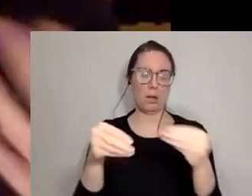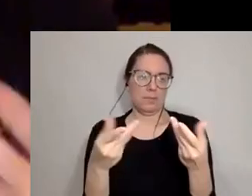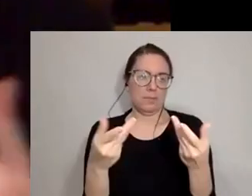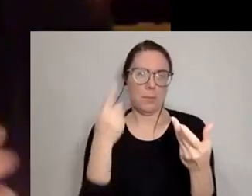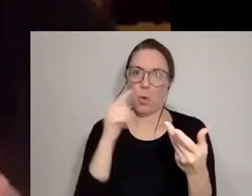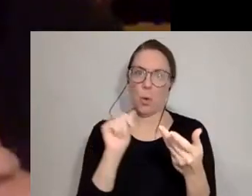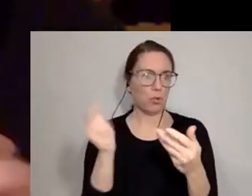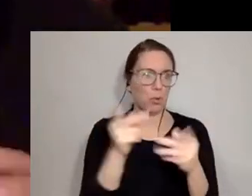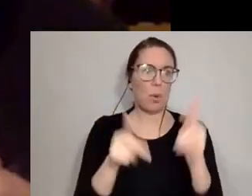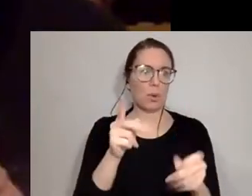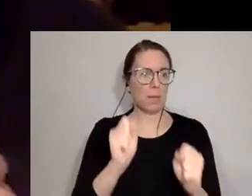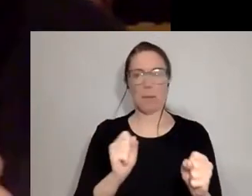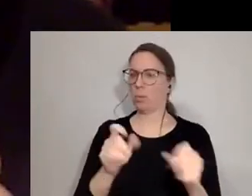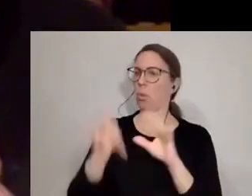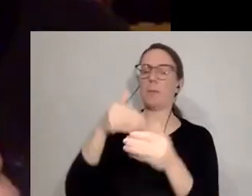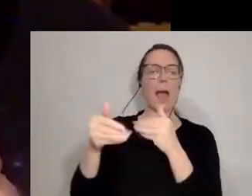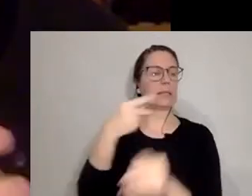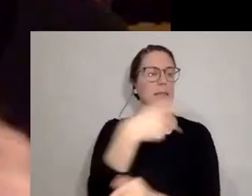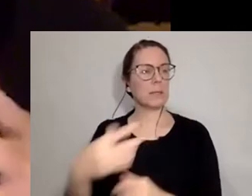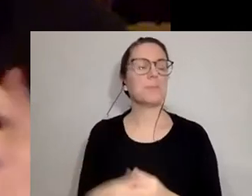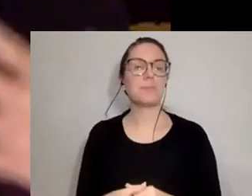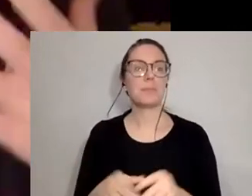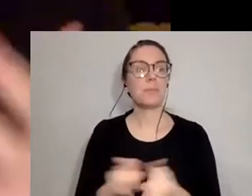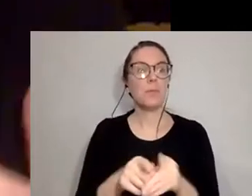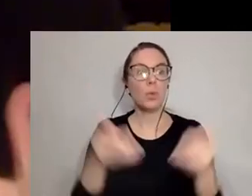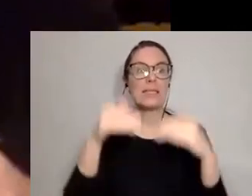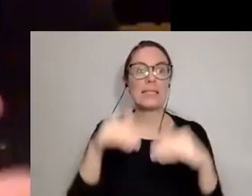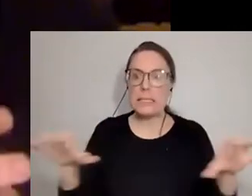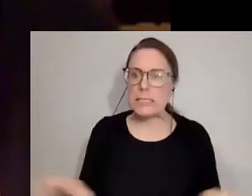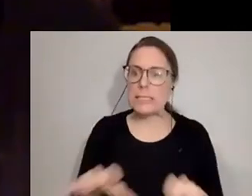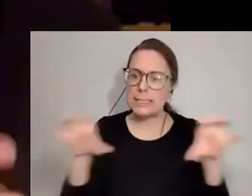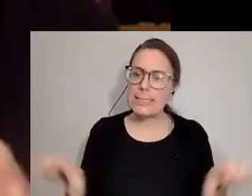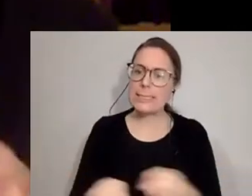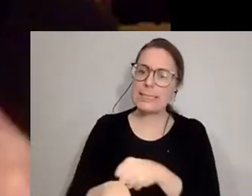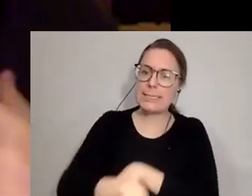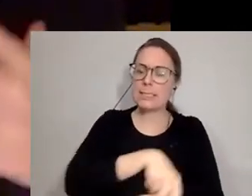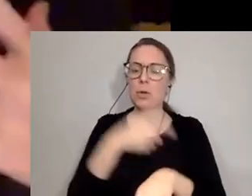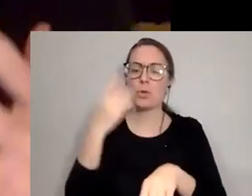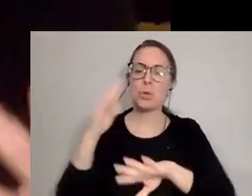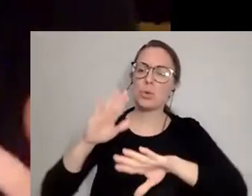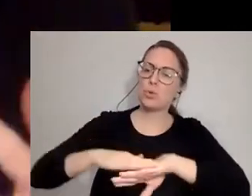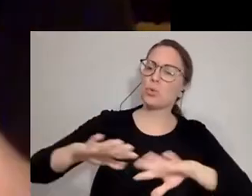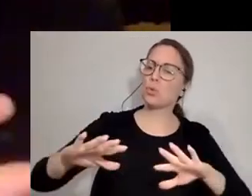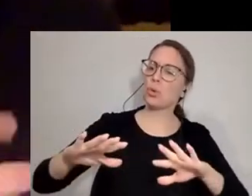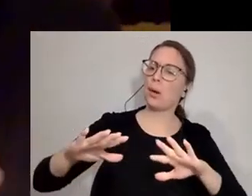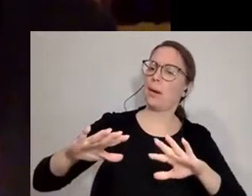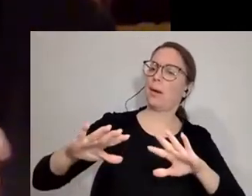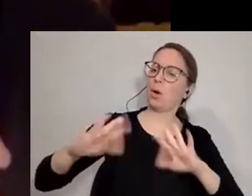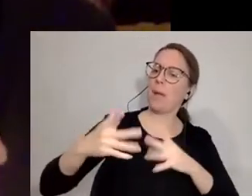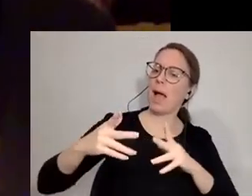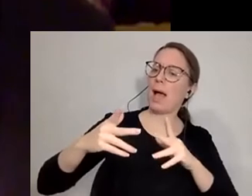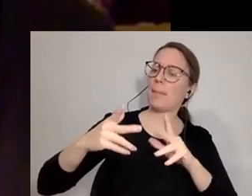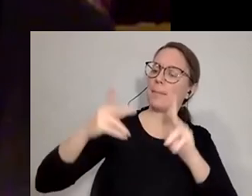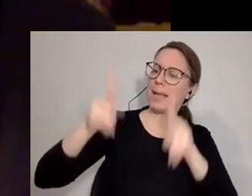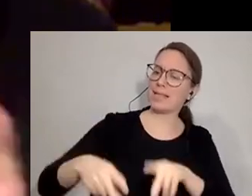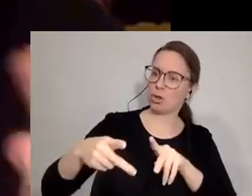et puis évidemment, avec un gros travail autour de comment on associe les personnes concernées, comment on les fait participer aux